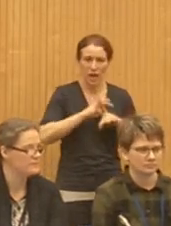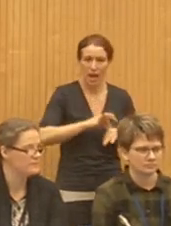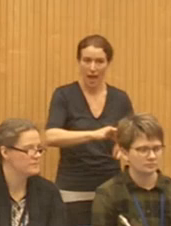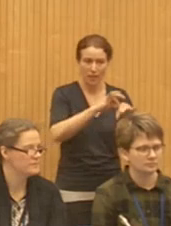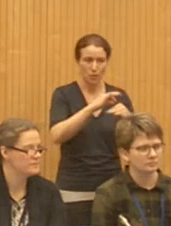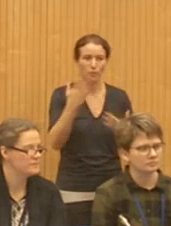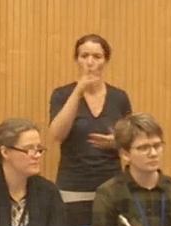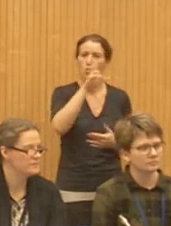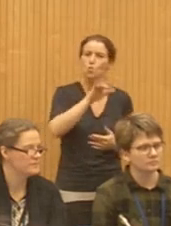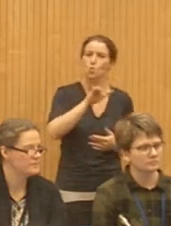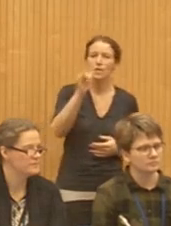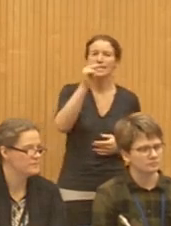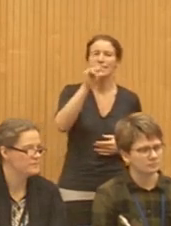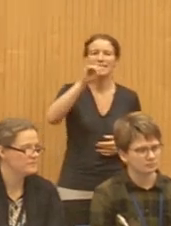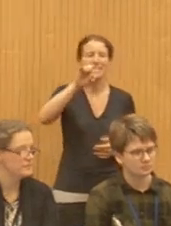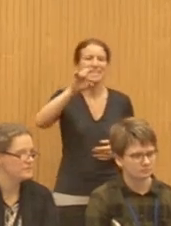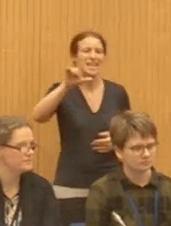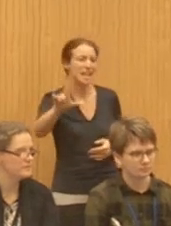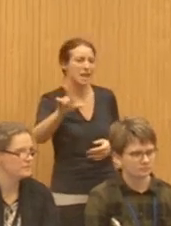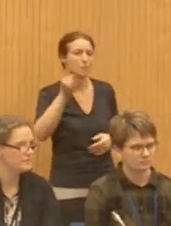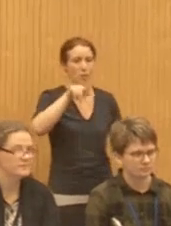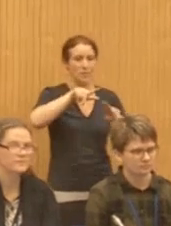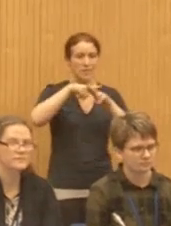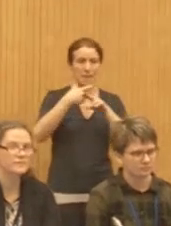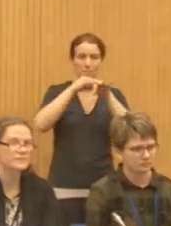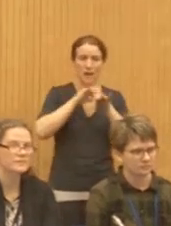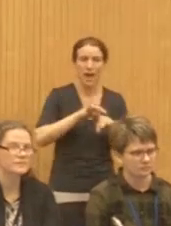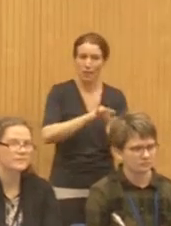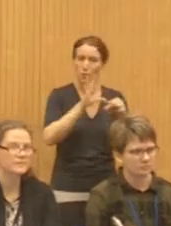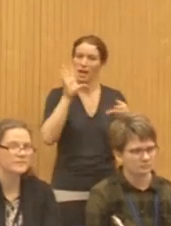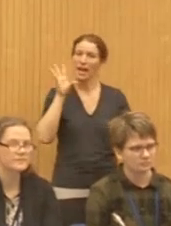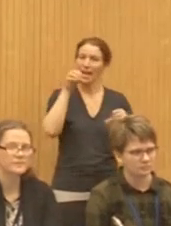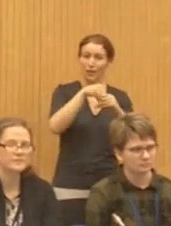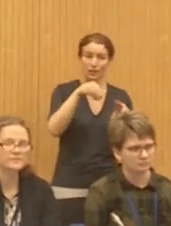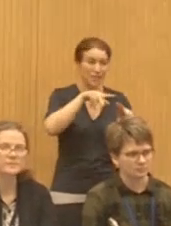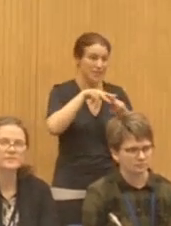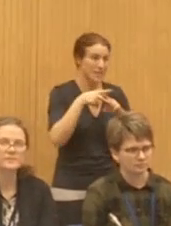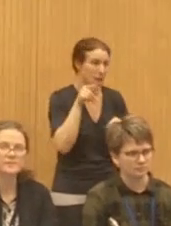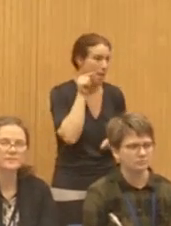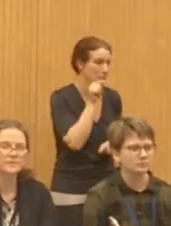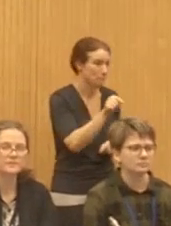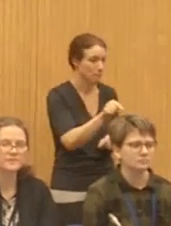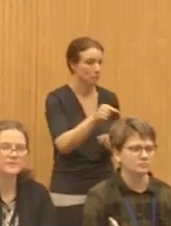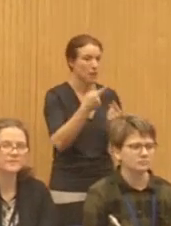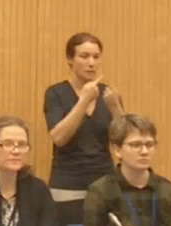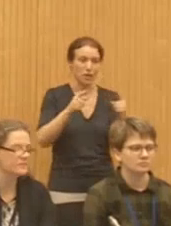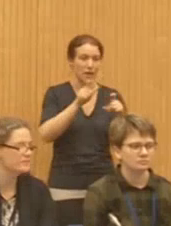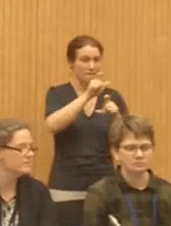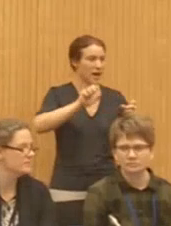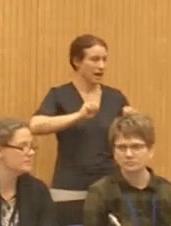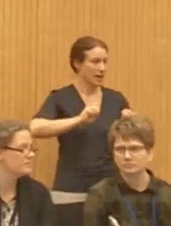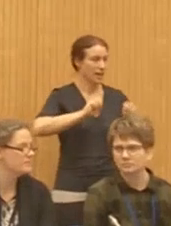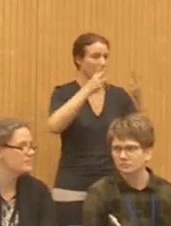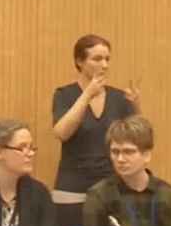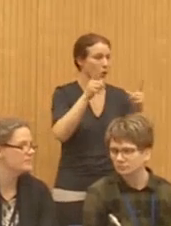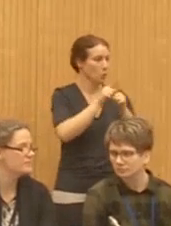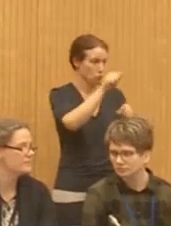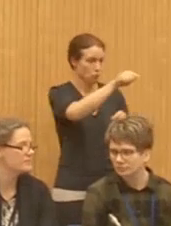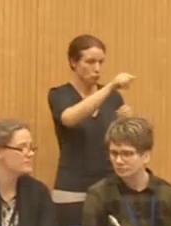Kiel. Dort bin ich Teamleitung eines inklusiven Teams, bestehend aus Bildungsfachkräften und